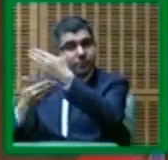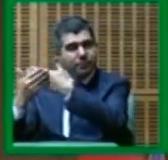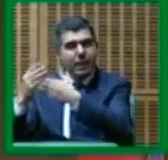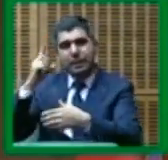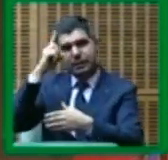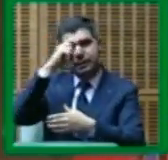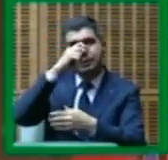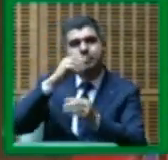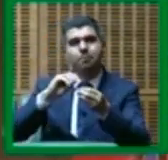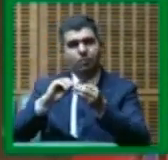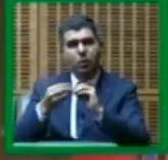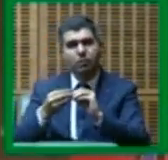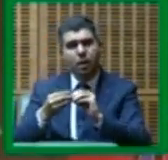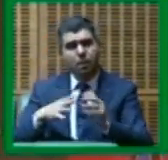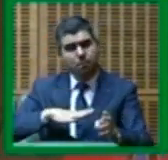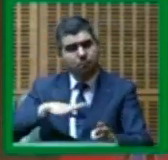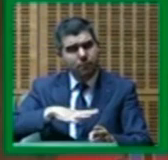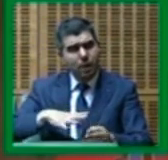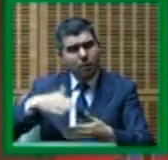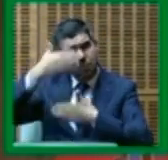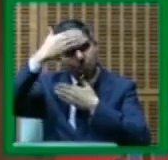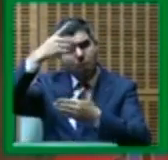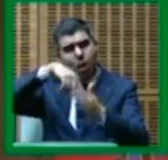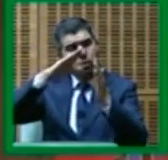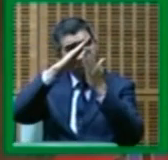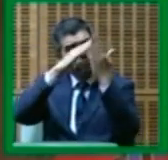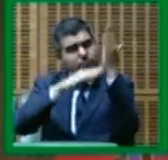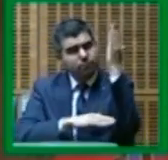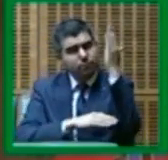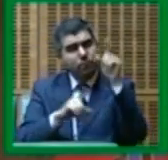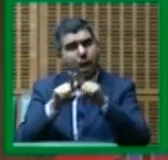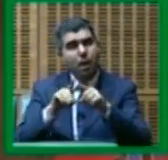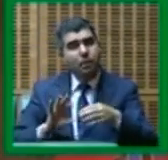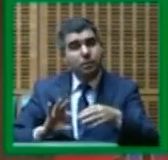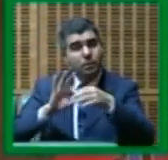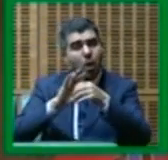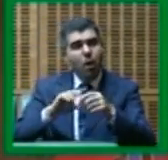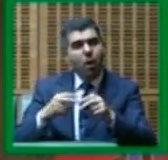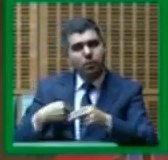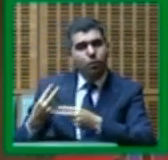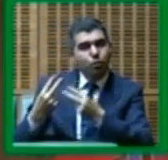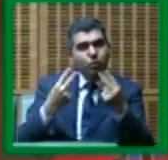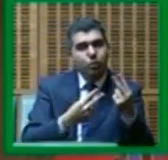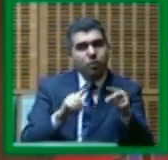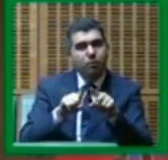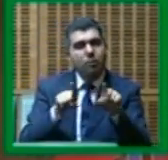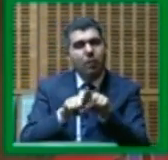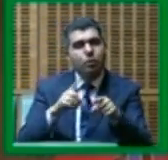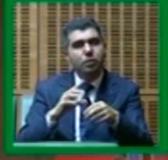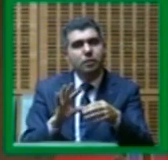الحكومه المغربيه لما جات في ماي 2013 جات اول اتفاقيه مع الجهات وايضا مع الجماعات